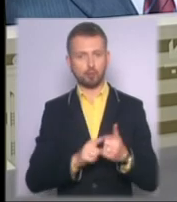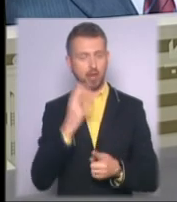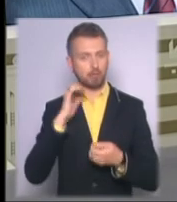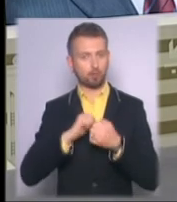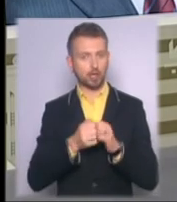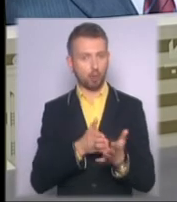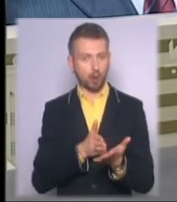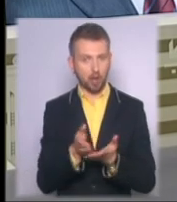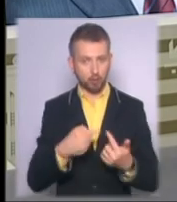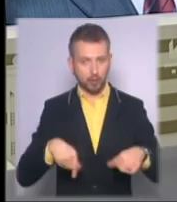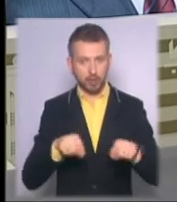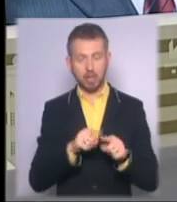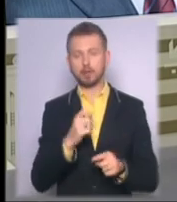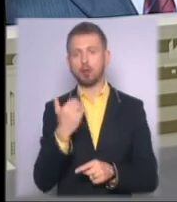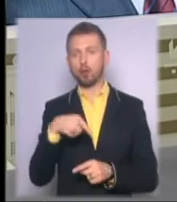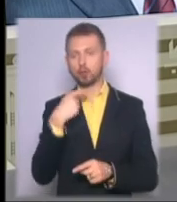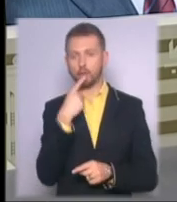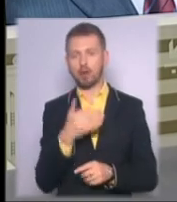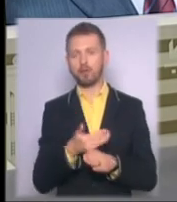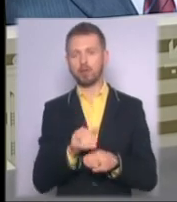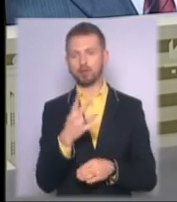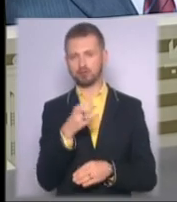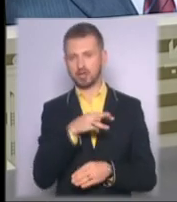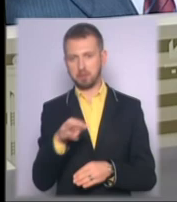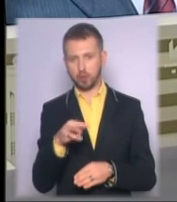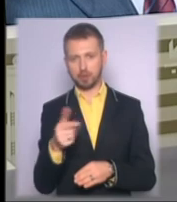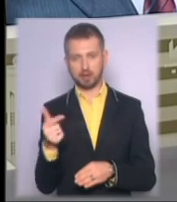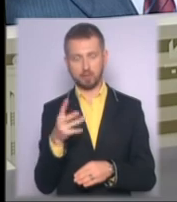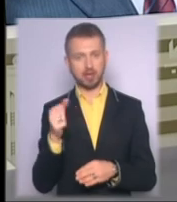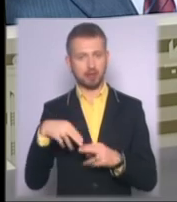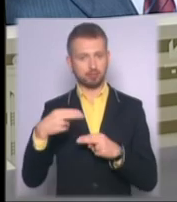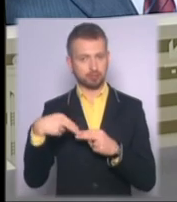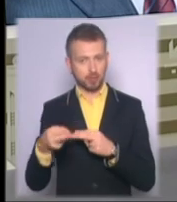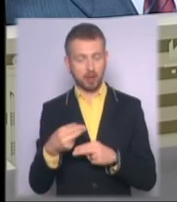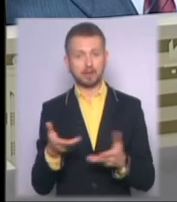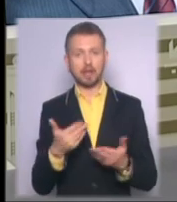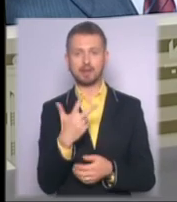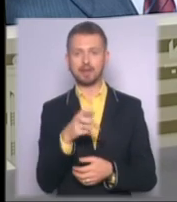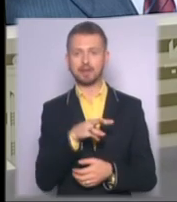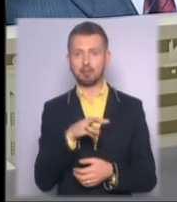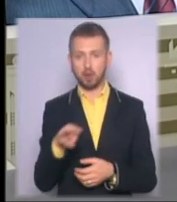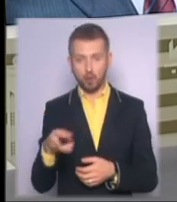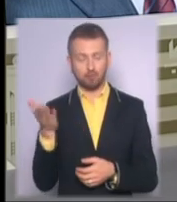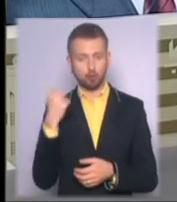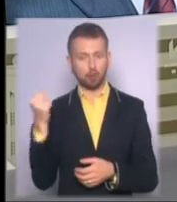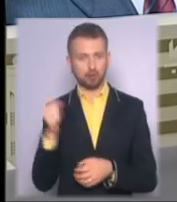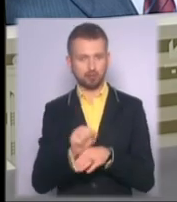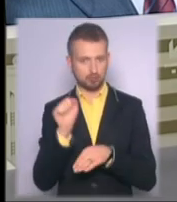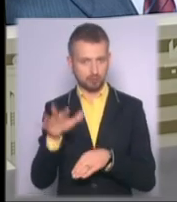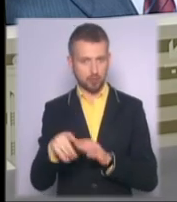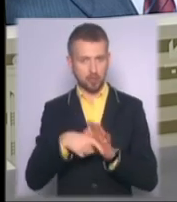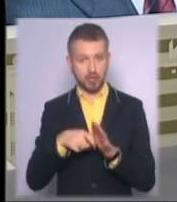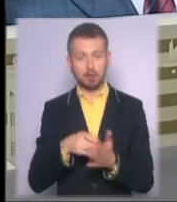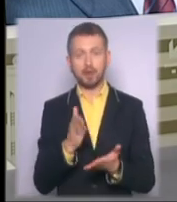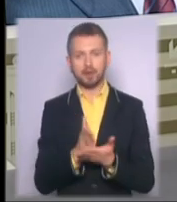словами прем'єра, виділені урядом 400 мільйонів на погашення заборгованості, з яких 300 мільйонів минулого тижня вже направлені шахтарям, є